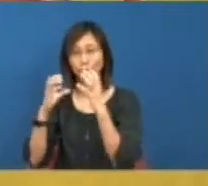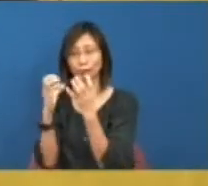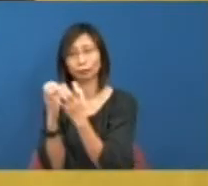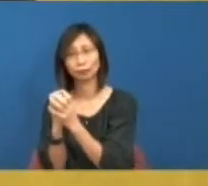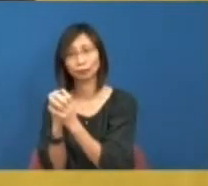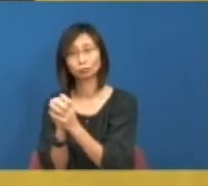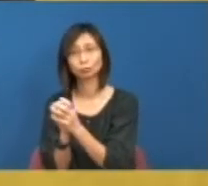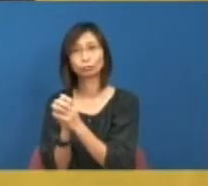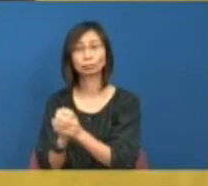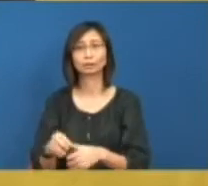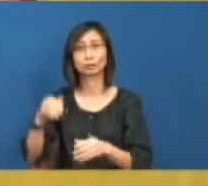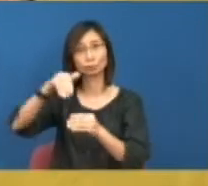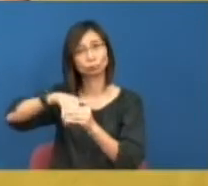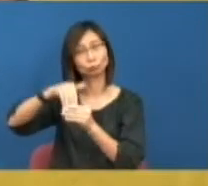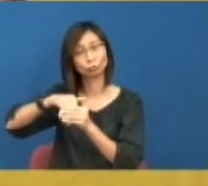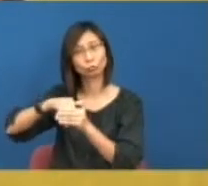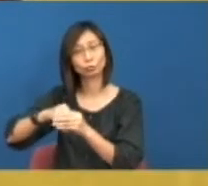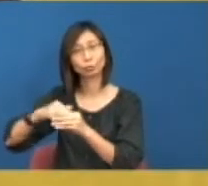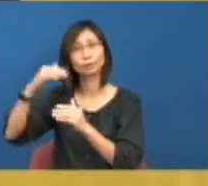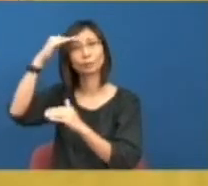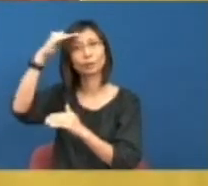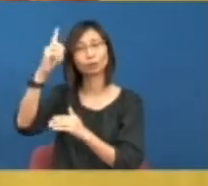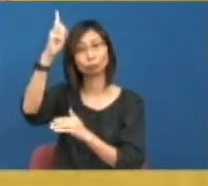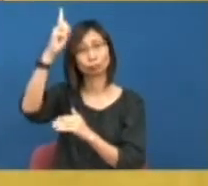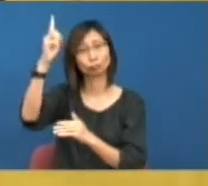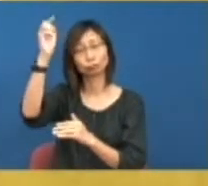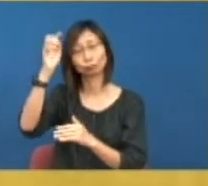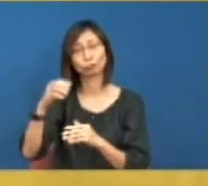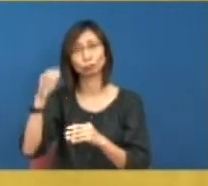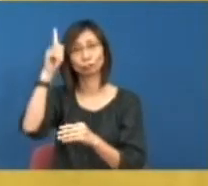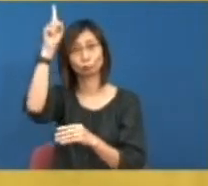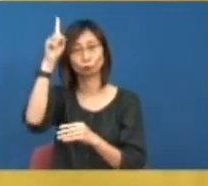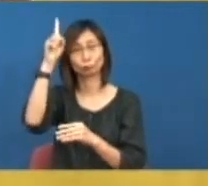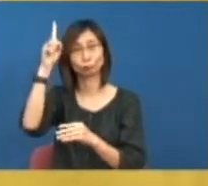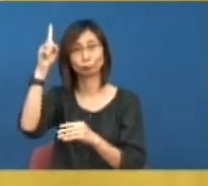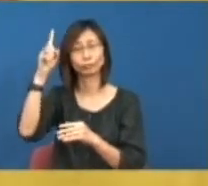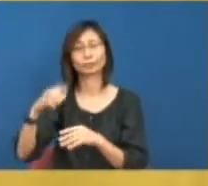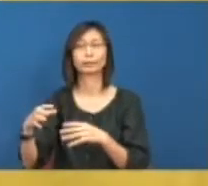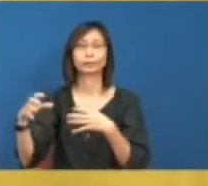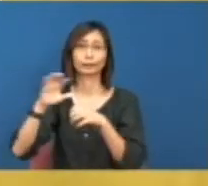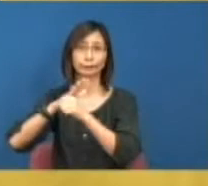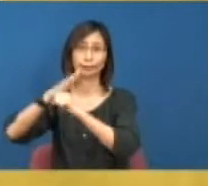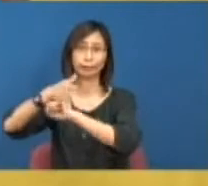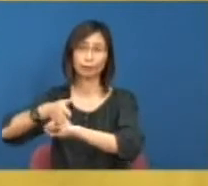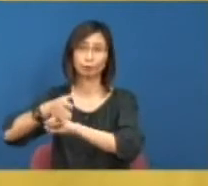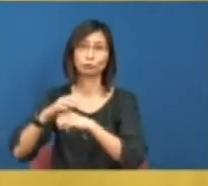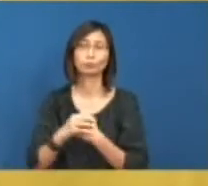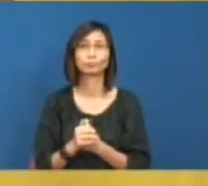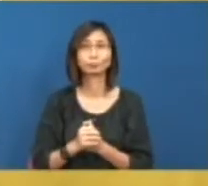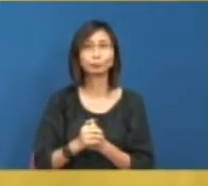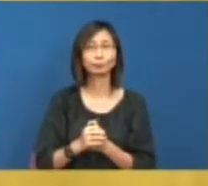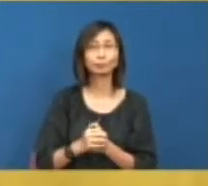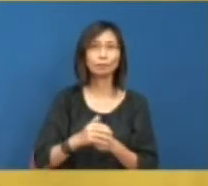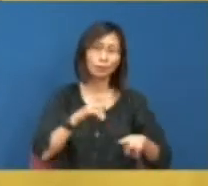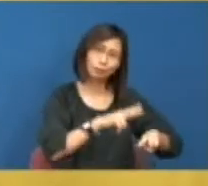後操弄人，上流社會是在兩邊進行剝削嘛。這個就是說了，就是說中國內